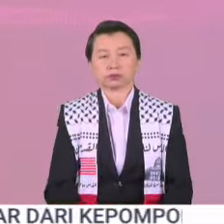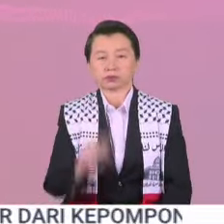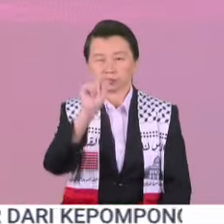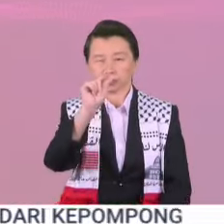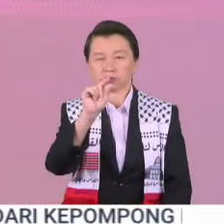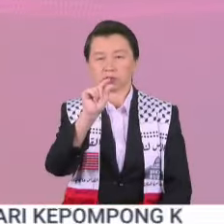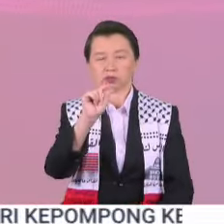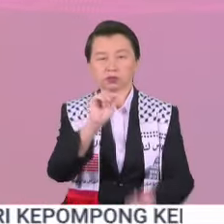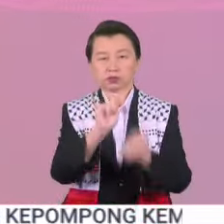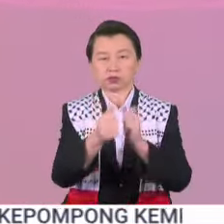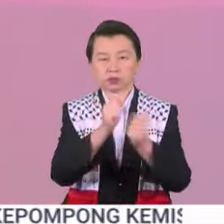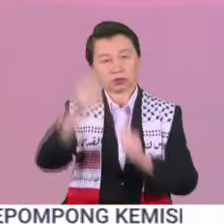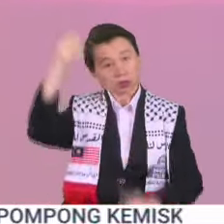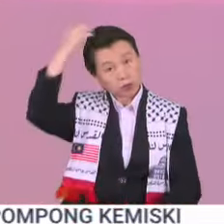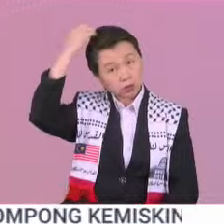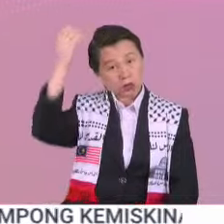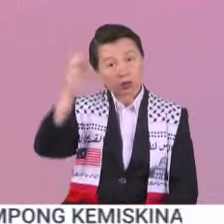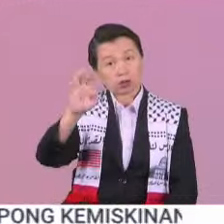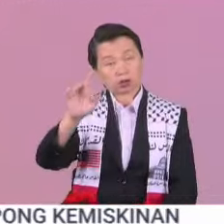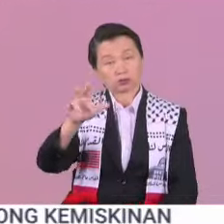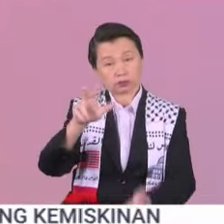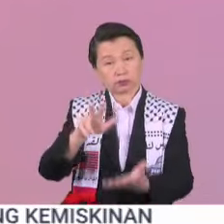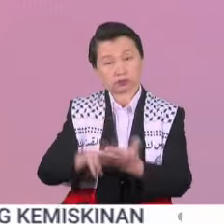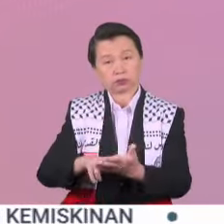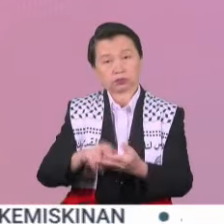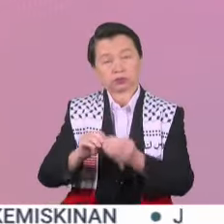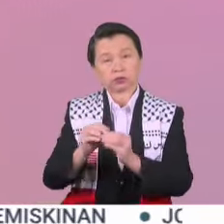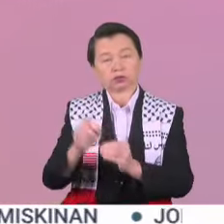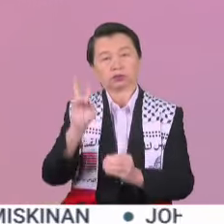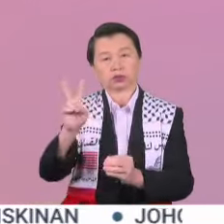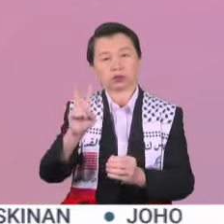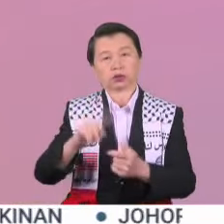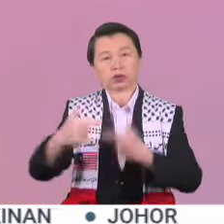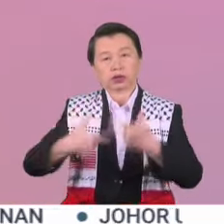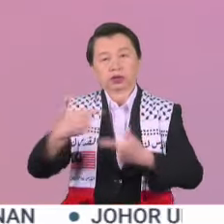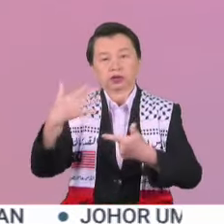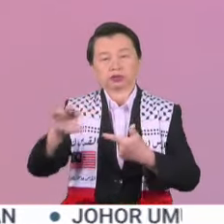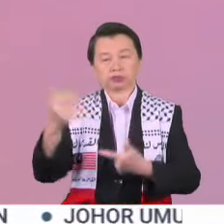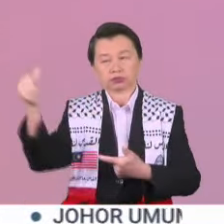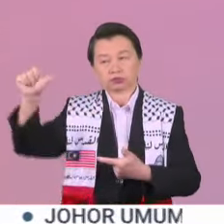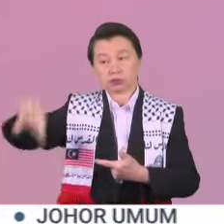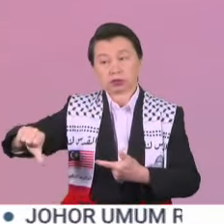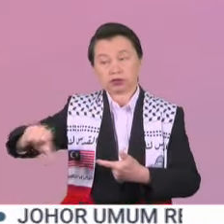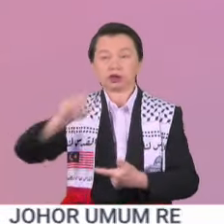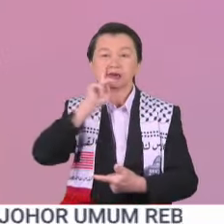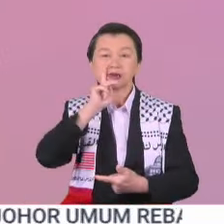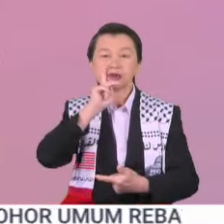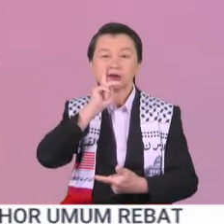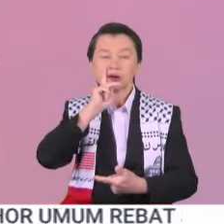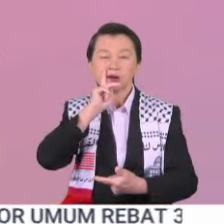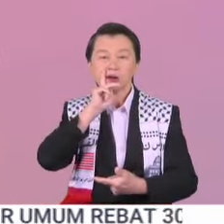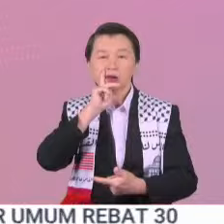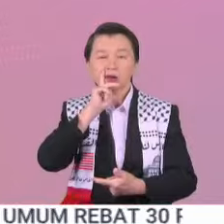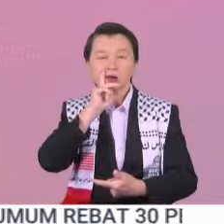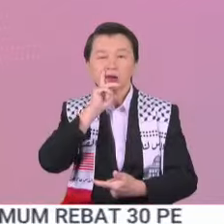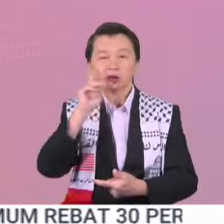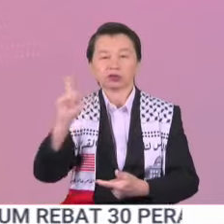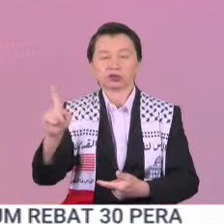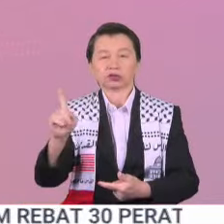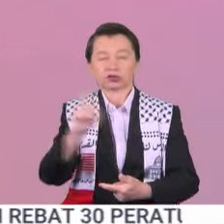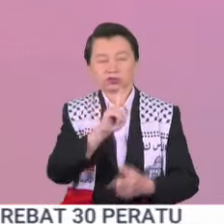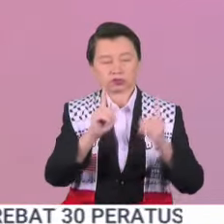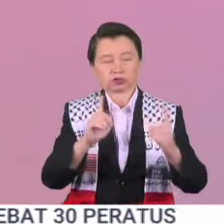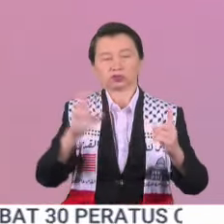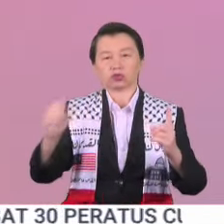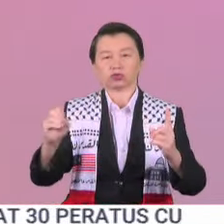Sedikit perkembangan sukan, Selangor FC mengesahkan kedudukan selaku naib juara Liga selepas menewaskan Kedah Darul Aman KDFC